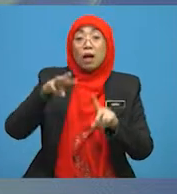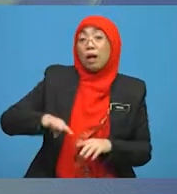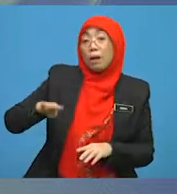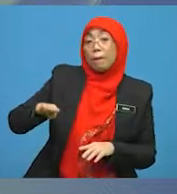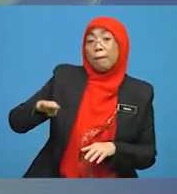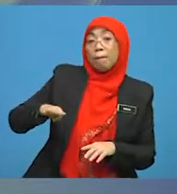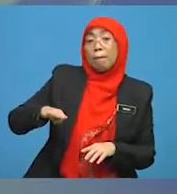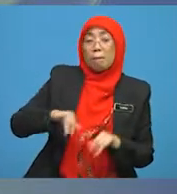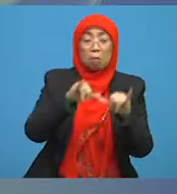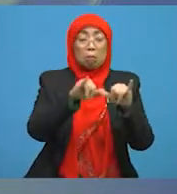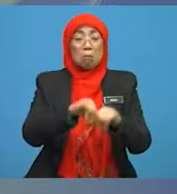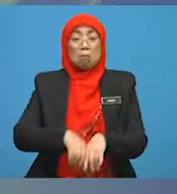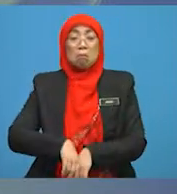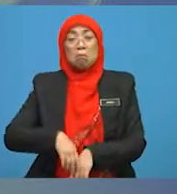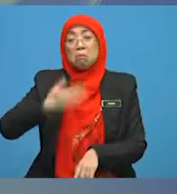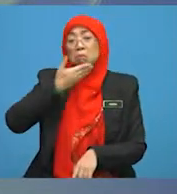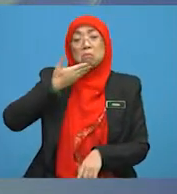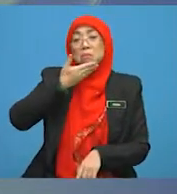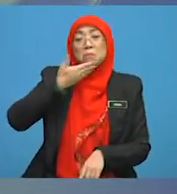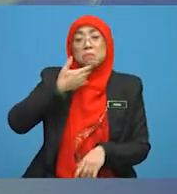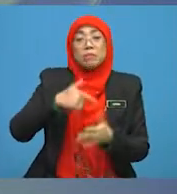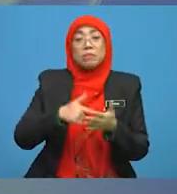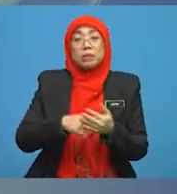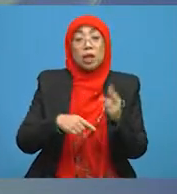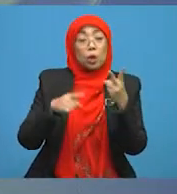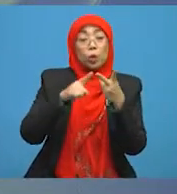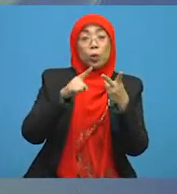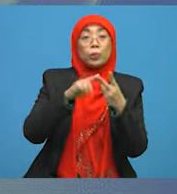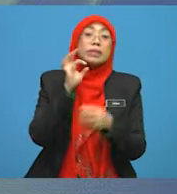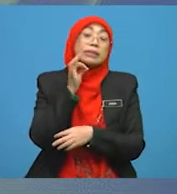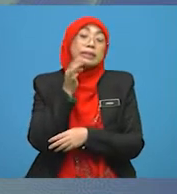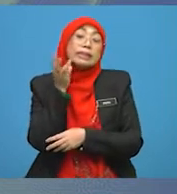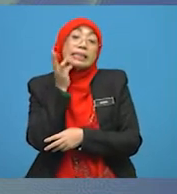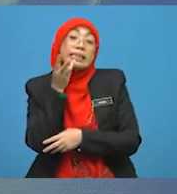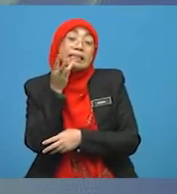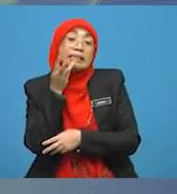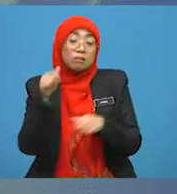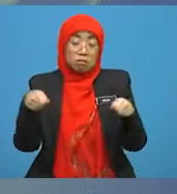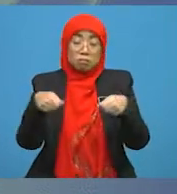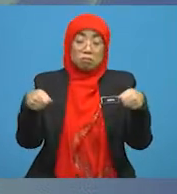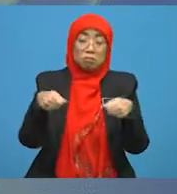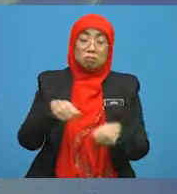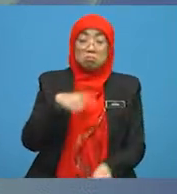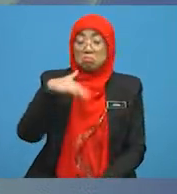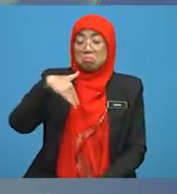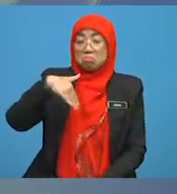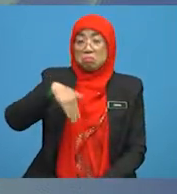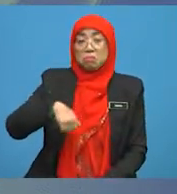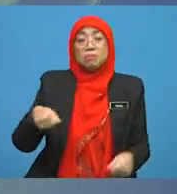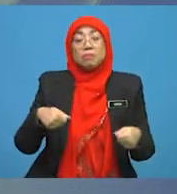2. Nasi yang ditanak oleh adik masih mentah. Latihan